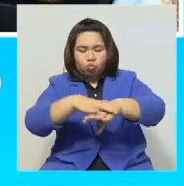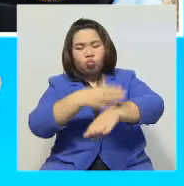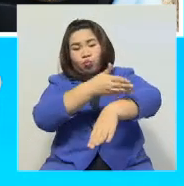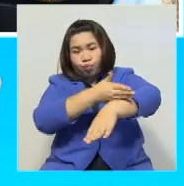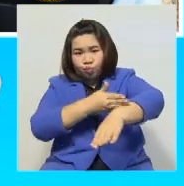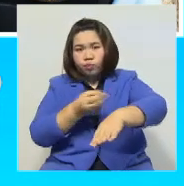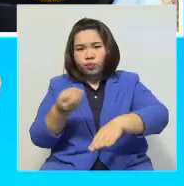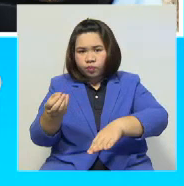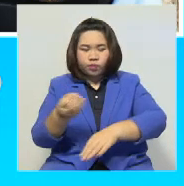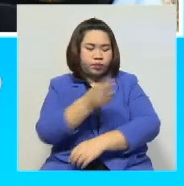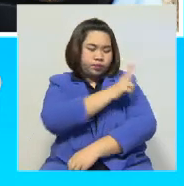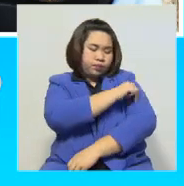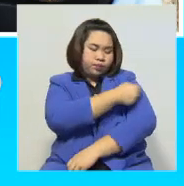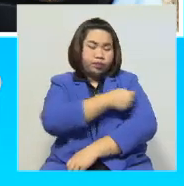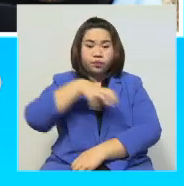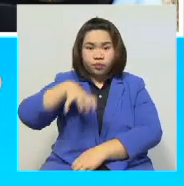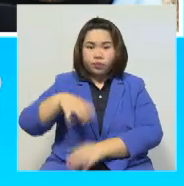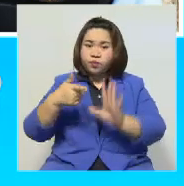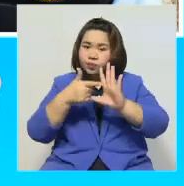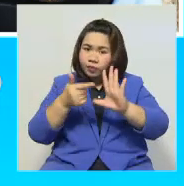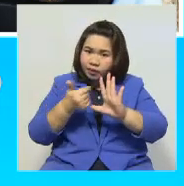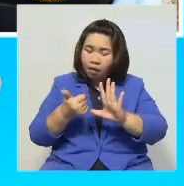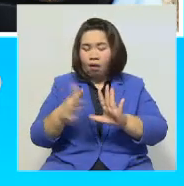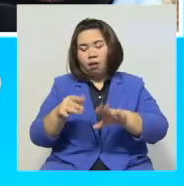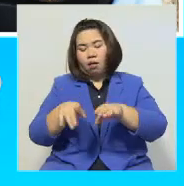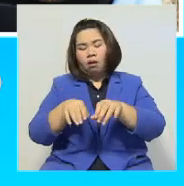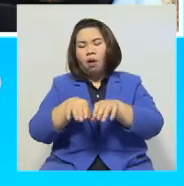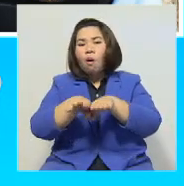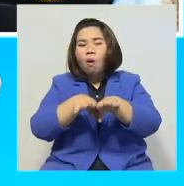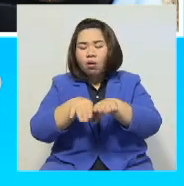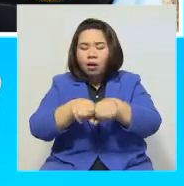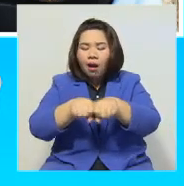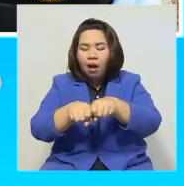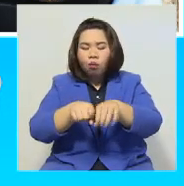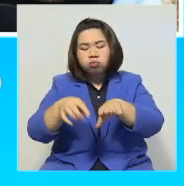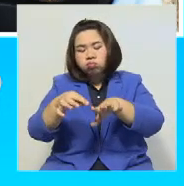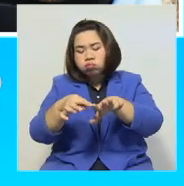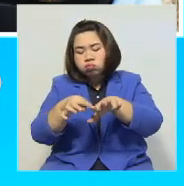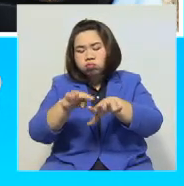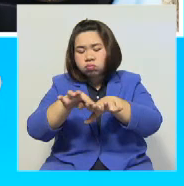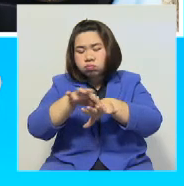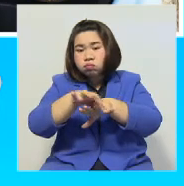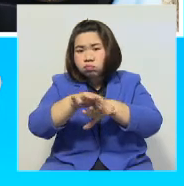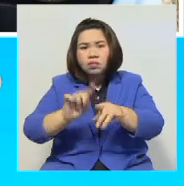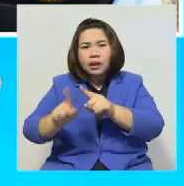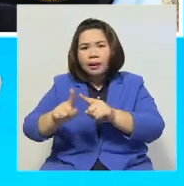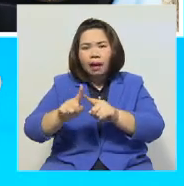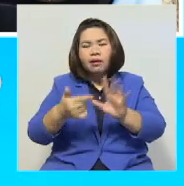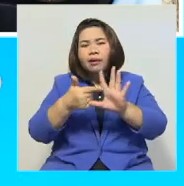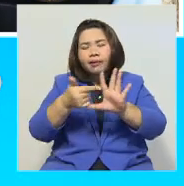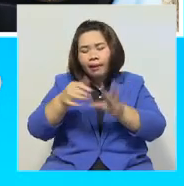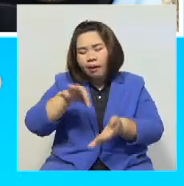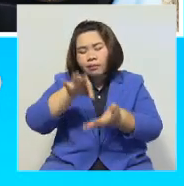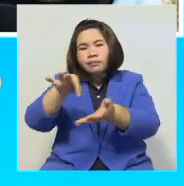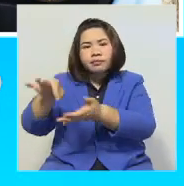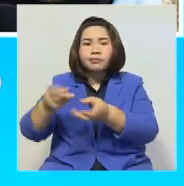ไปมอบยากันนั่งประเช้าแล้วก็ยาอื่นๆซึ่งยาสามัญประจำบ้านที่เล็กๆให้ครับ ค่ะ